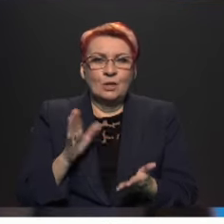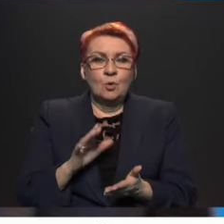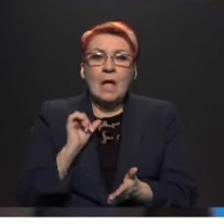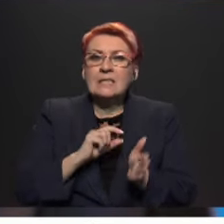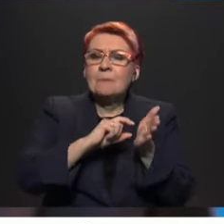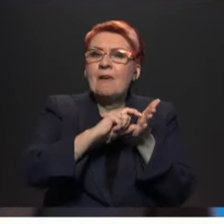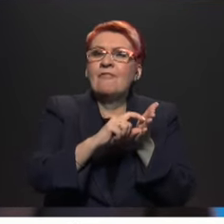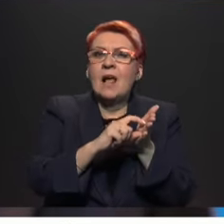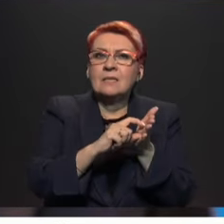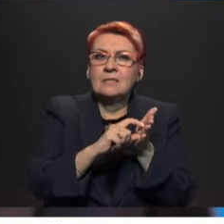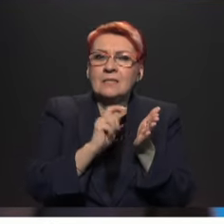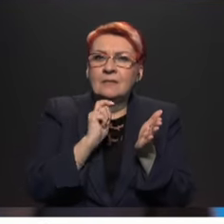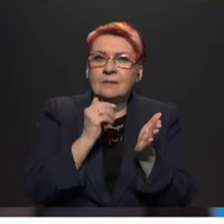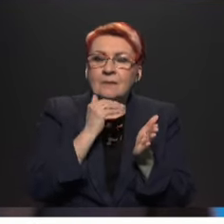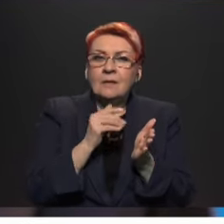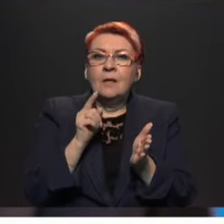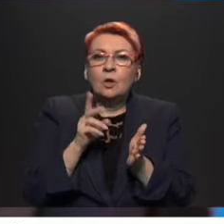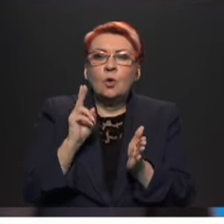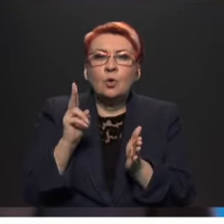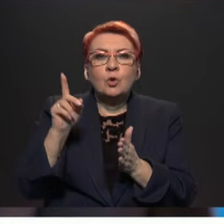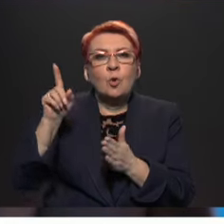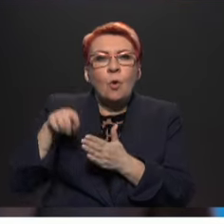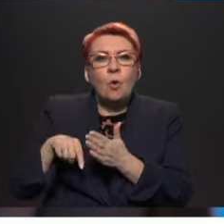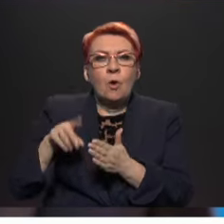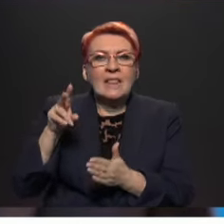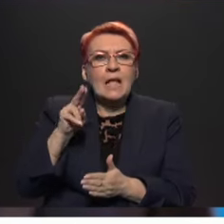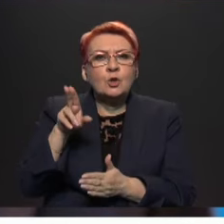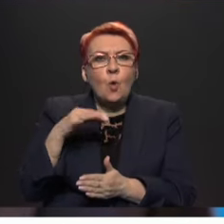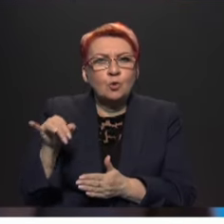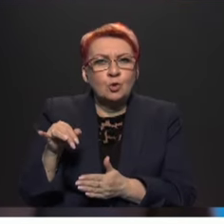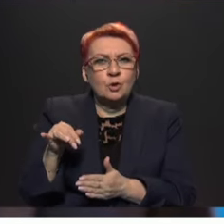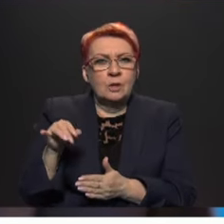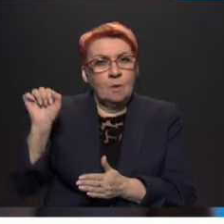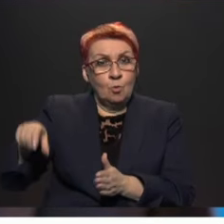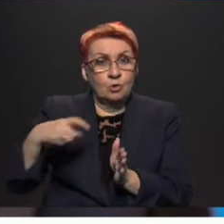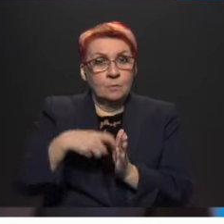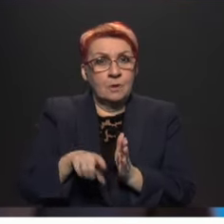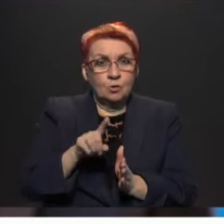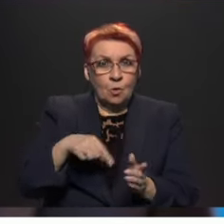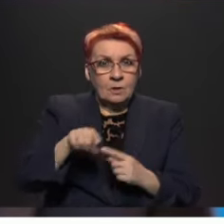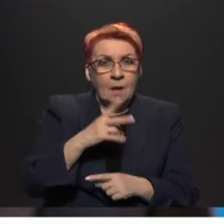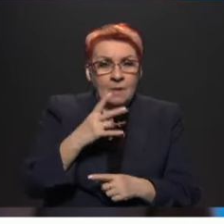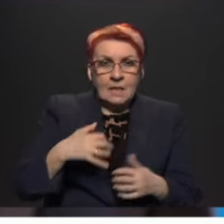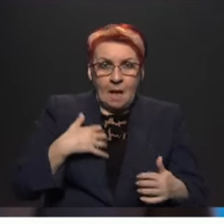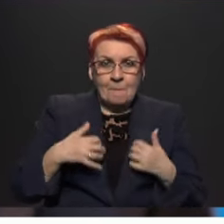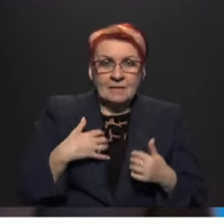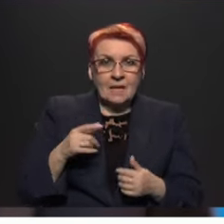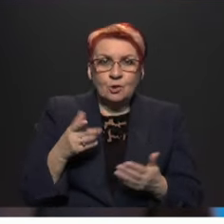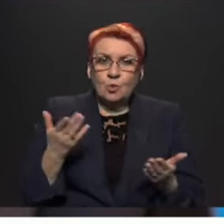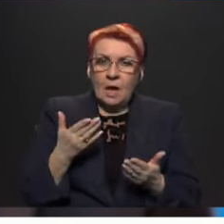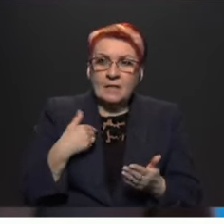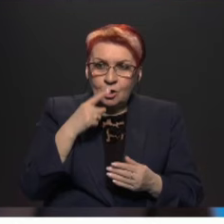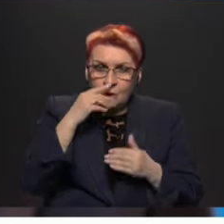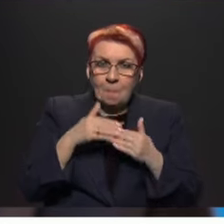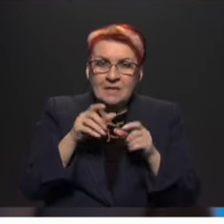фраза, что тот, кто кажется надежным, может предать. Значит ли это, что нам надо опасаться, что все-таки какие-то наши